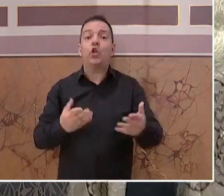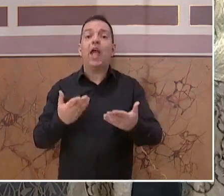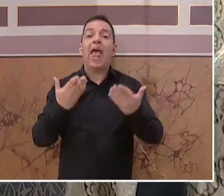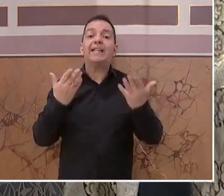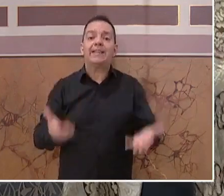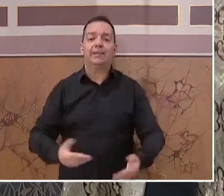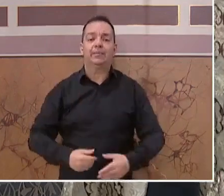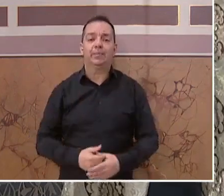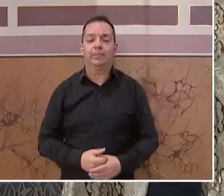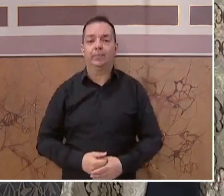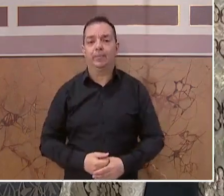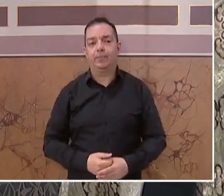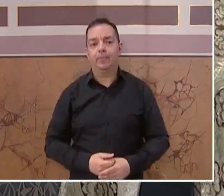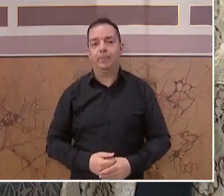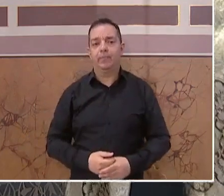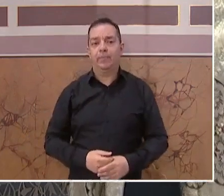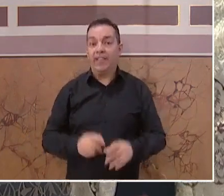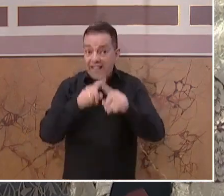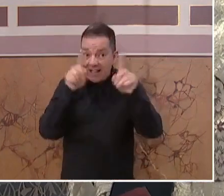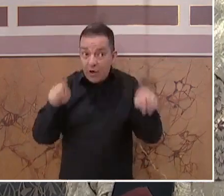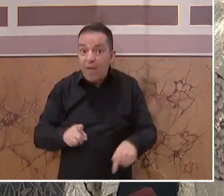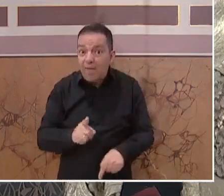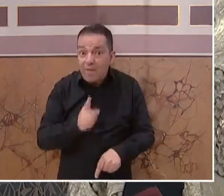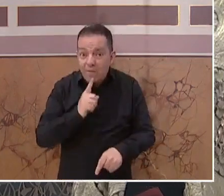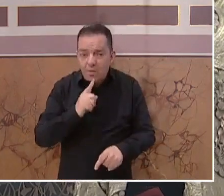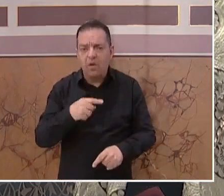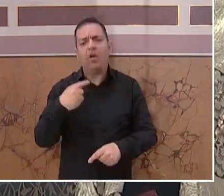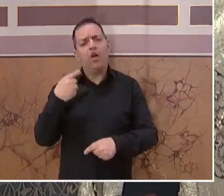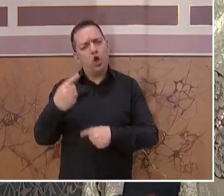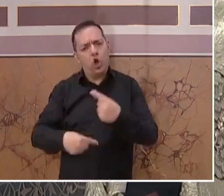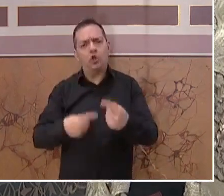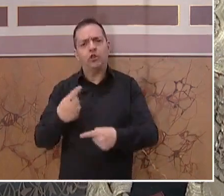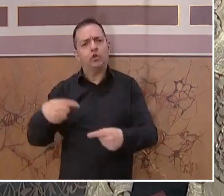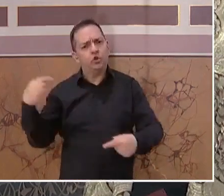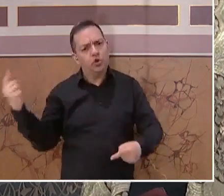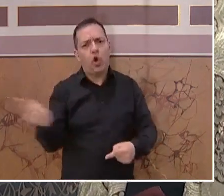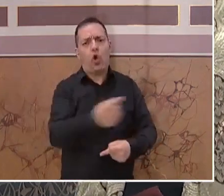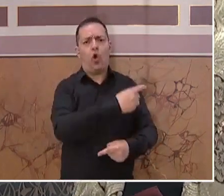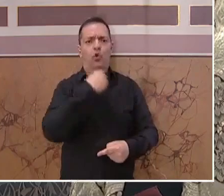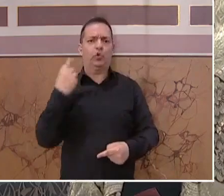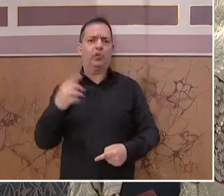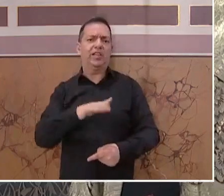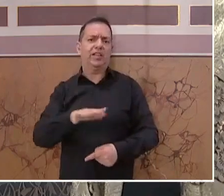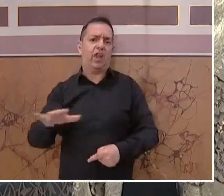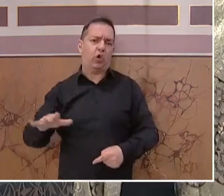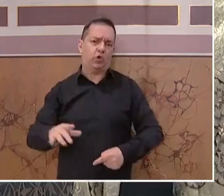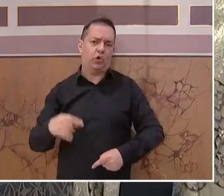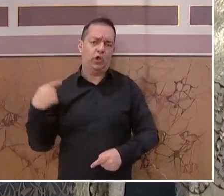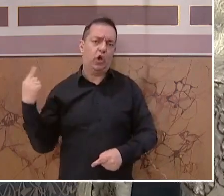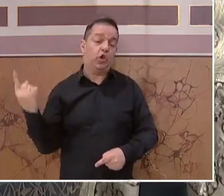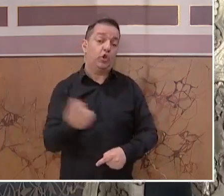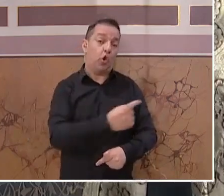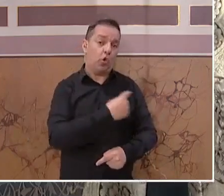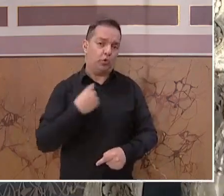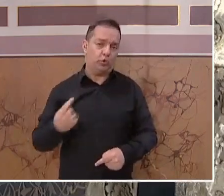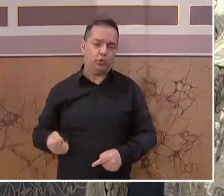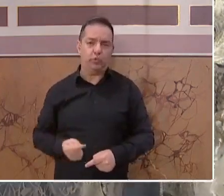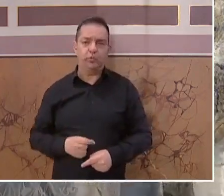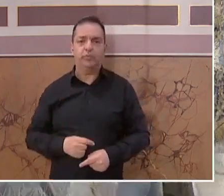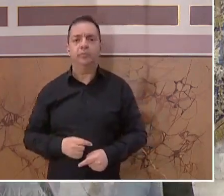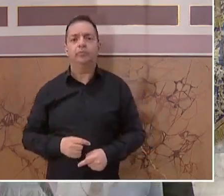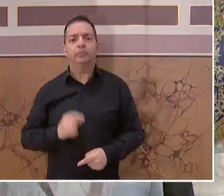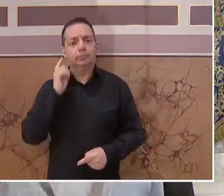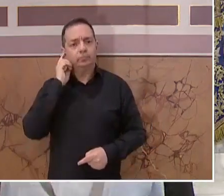Η ιστορία της είναι γνωστή σε όλους σχεδόν τους πιστούς, καθότι